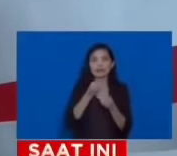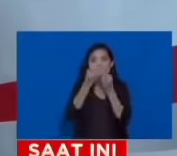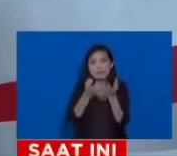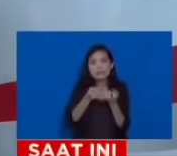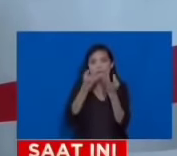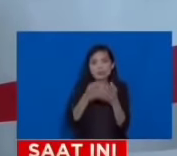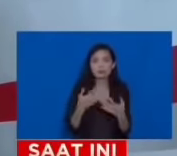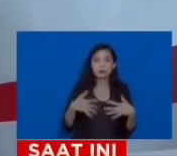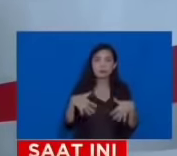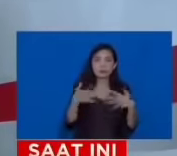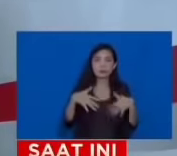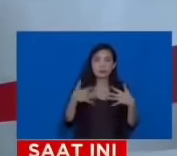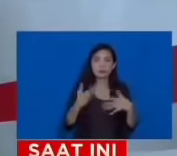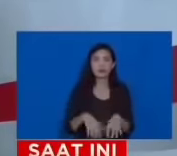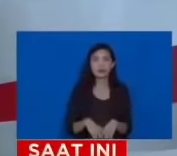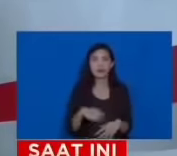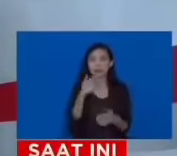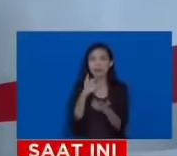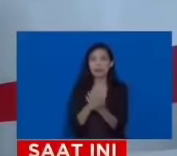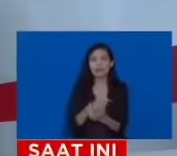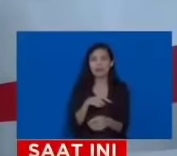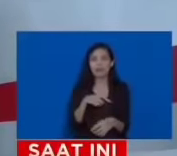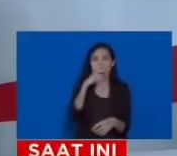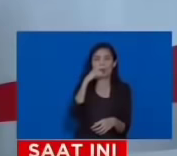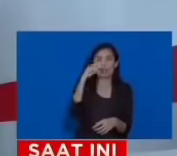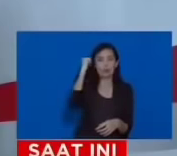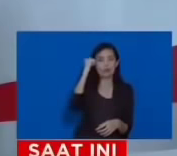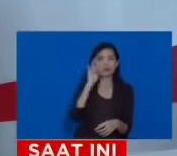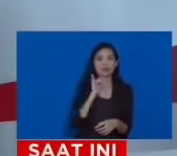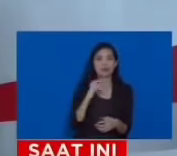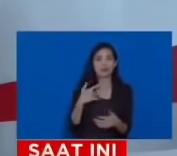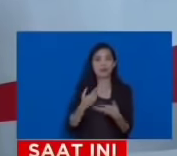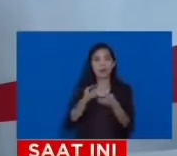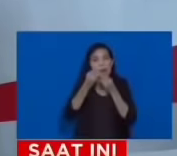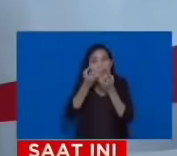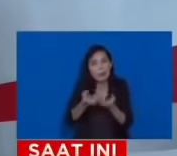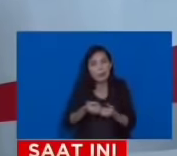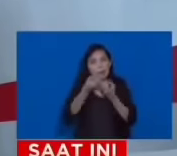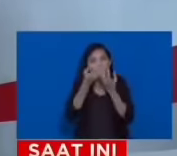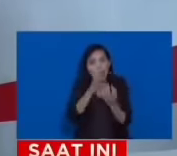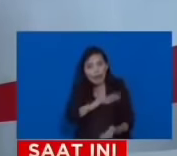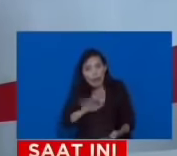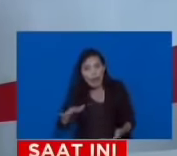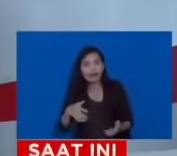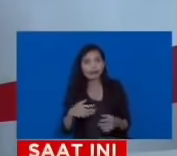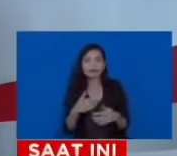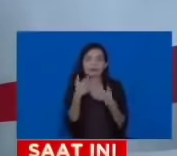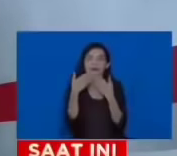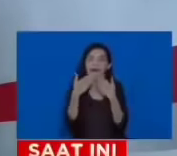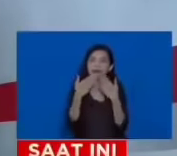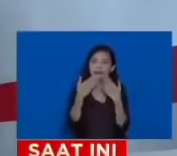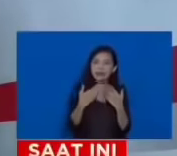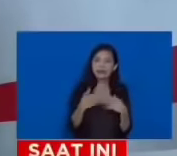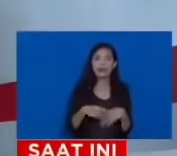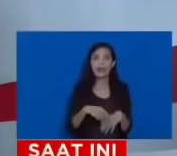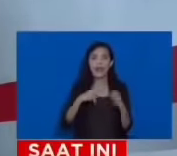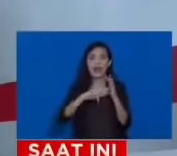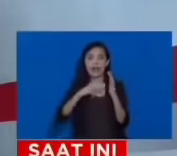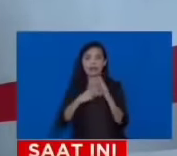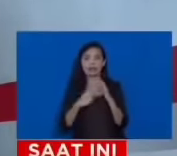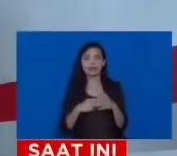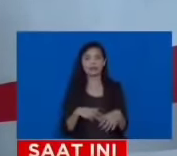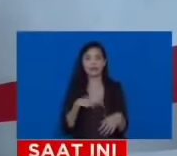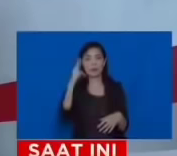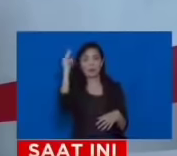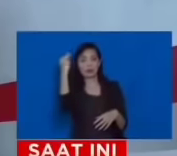kami mengucapkan terima kasih sehingga secara bersama-sama kita bisa saling